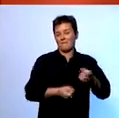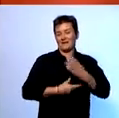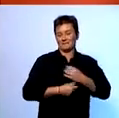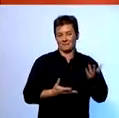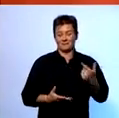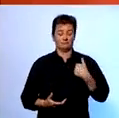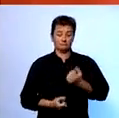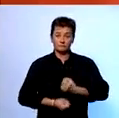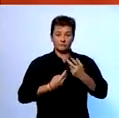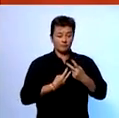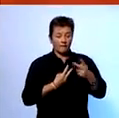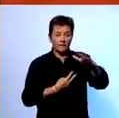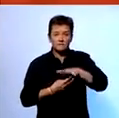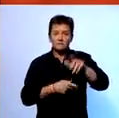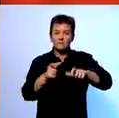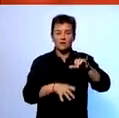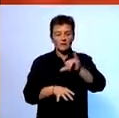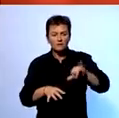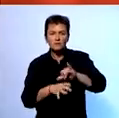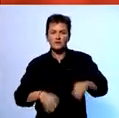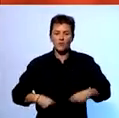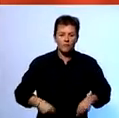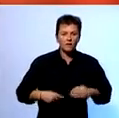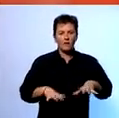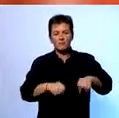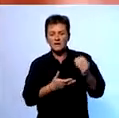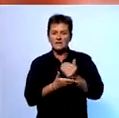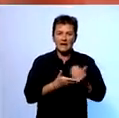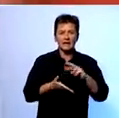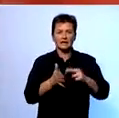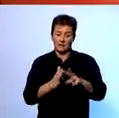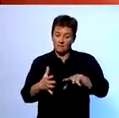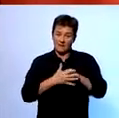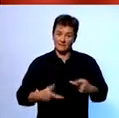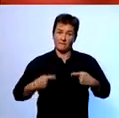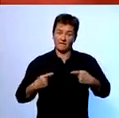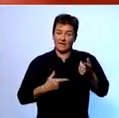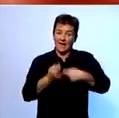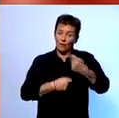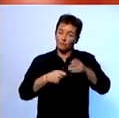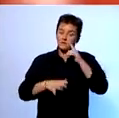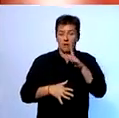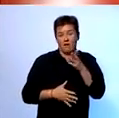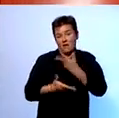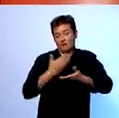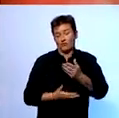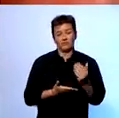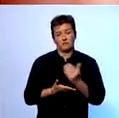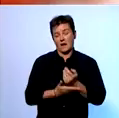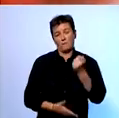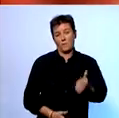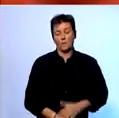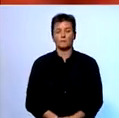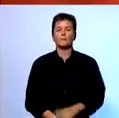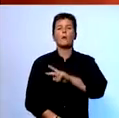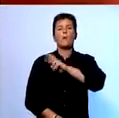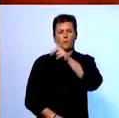exploités ouvriers employés techniciens qui font marcher l'économie mais qui n'ont en contrepartie qu'un salaire dérisoire alors que